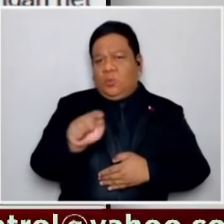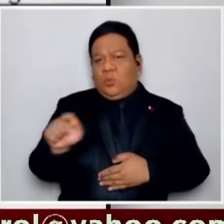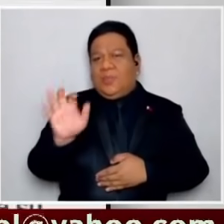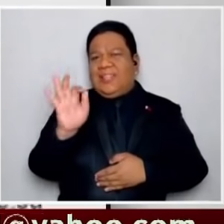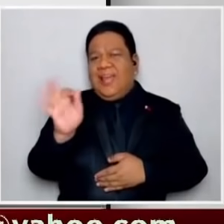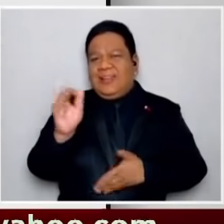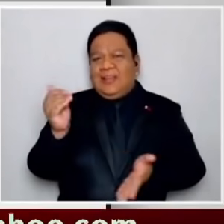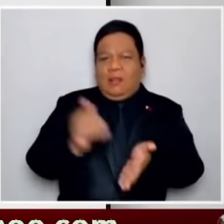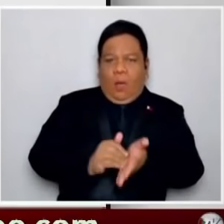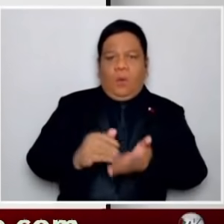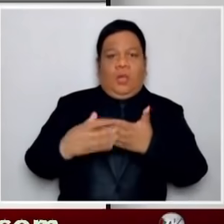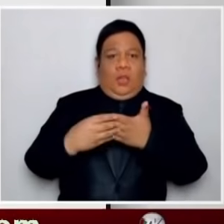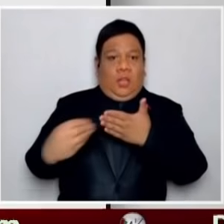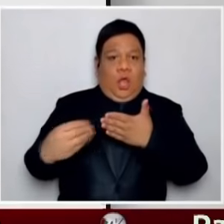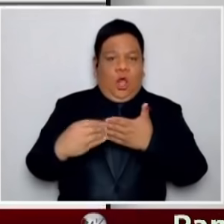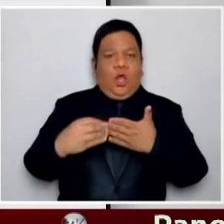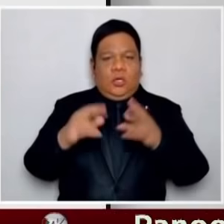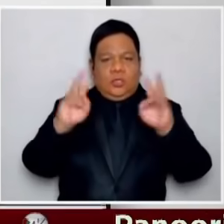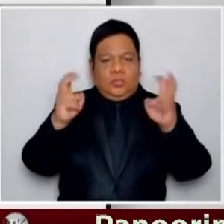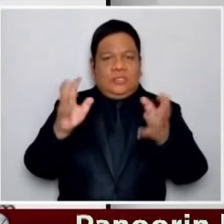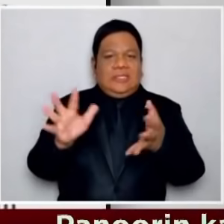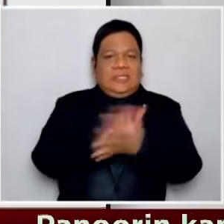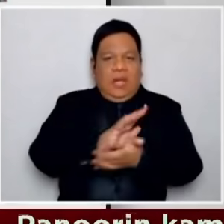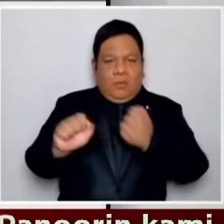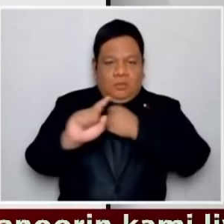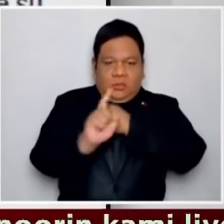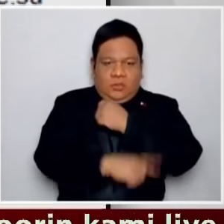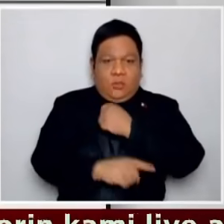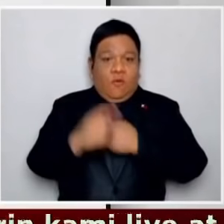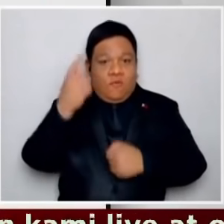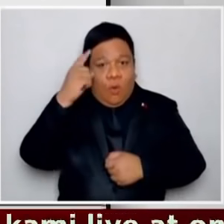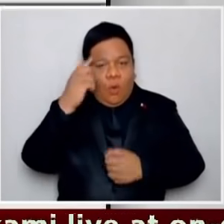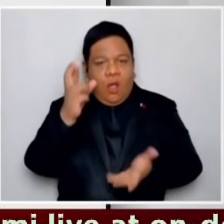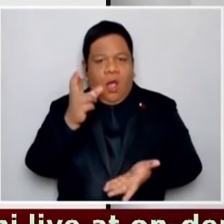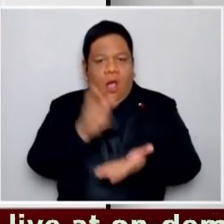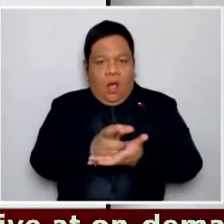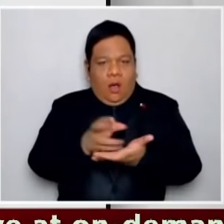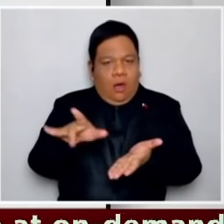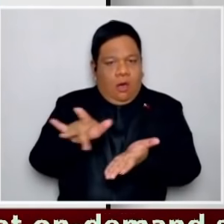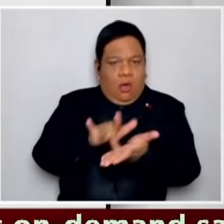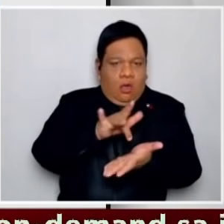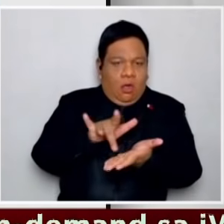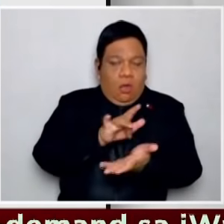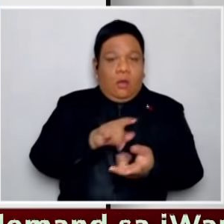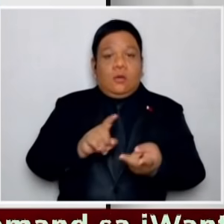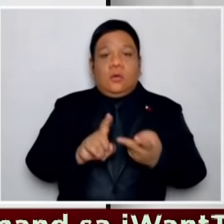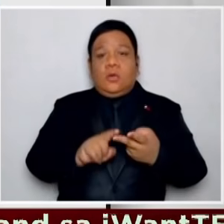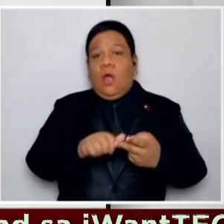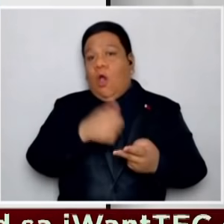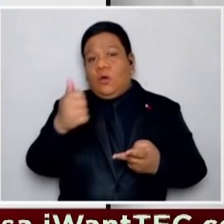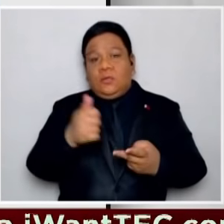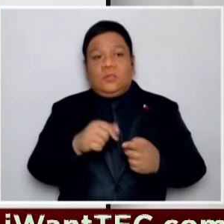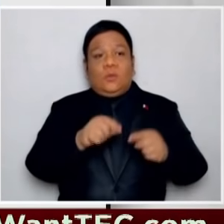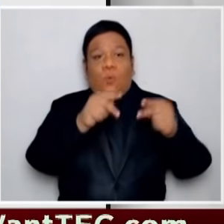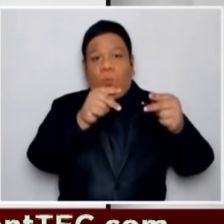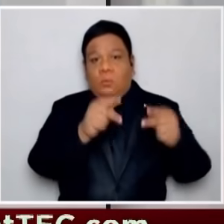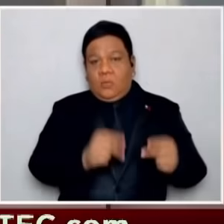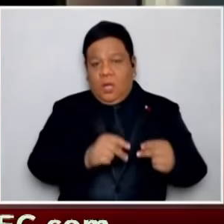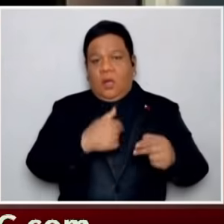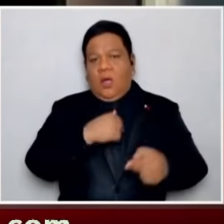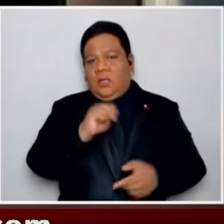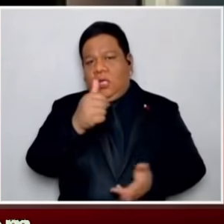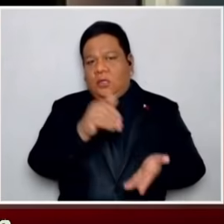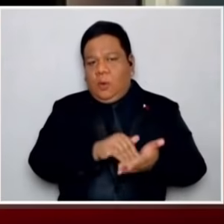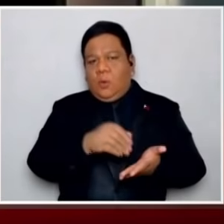$30,000 to $90,000 na damages para sa copyright infringement, habang $10,000 naman sa isa pang website dahil po naman